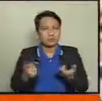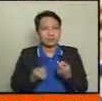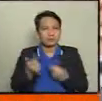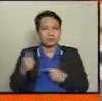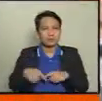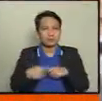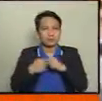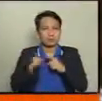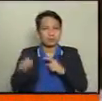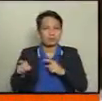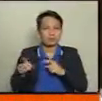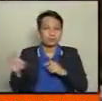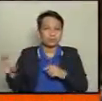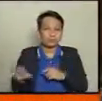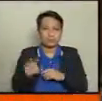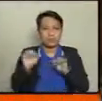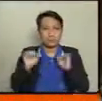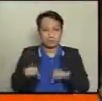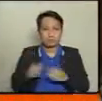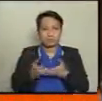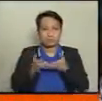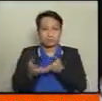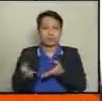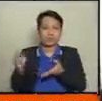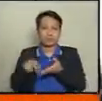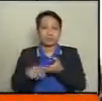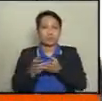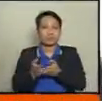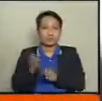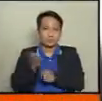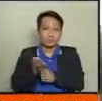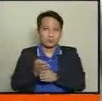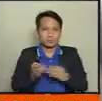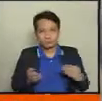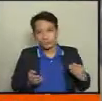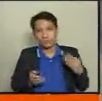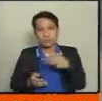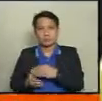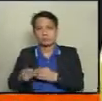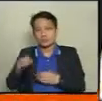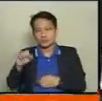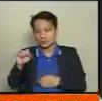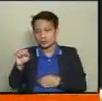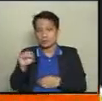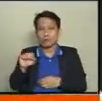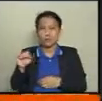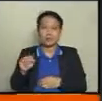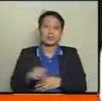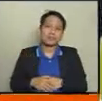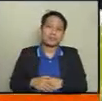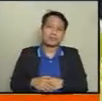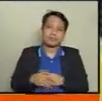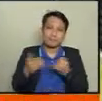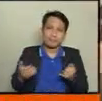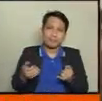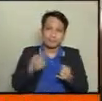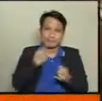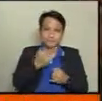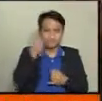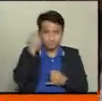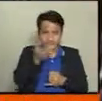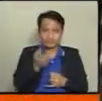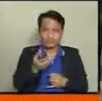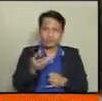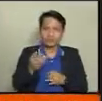ban sa pagtawid sa dagat, ay makasakay sila kaagad ng bus papunta sa Samar. Narito yung bahagi ng ating panayam sa